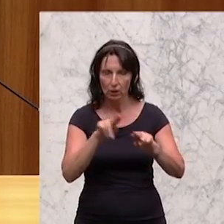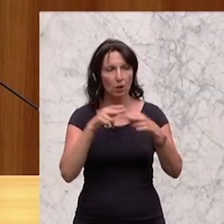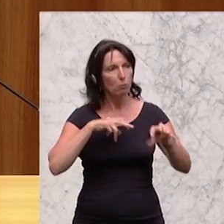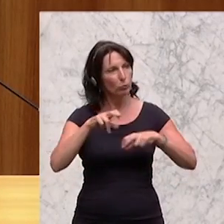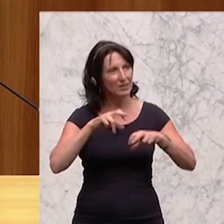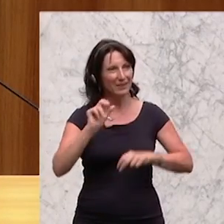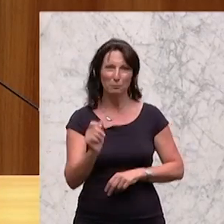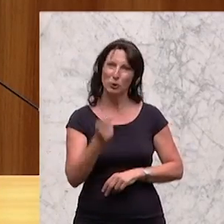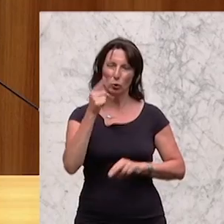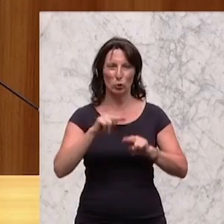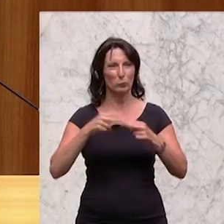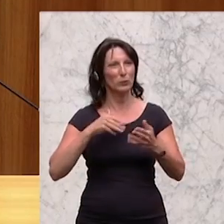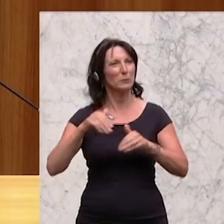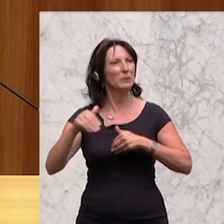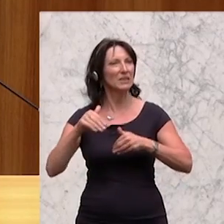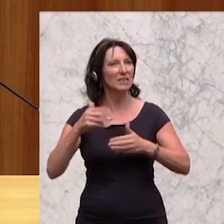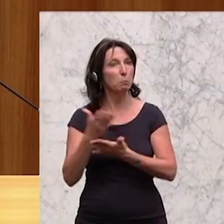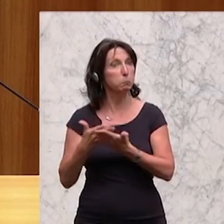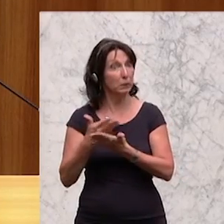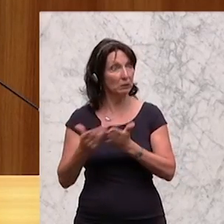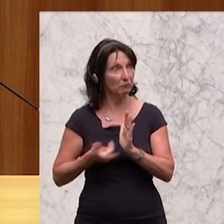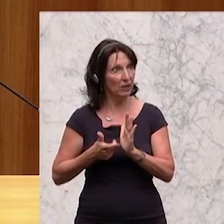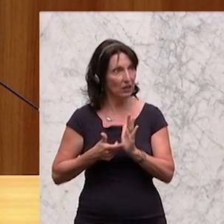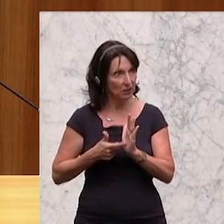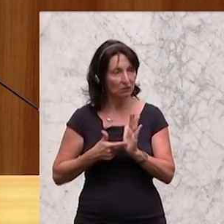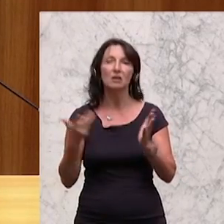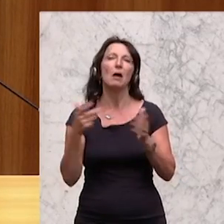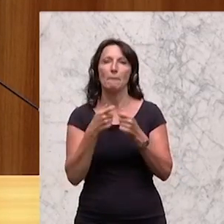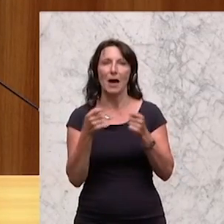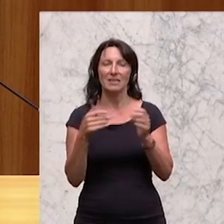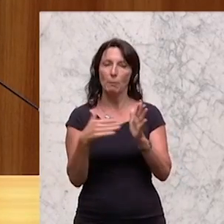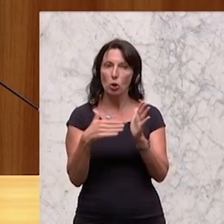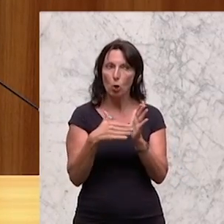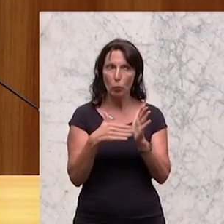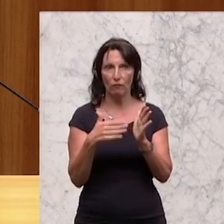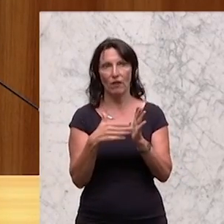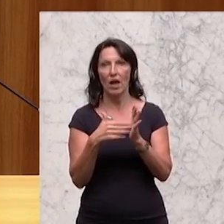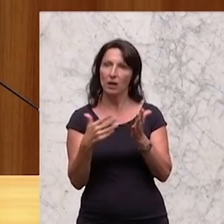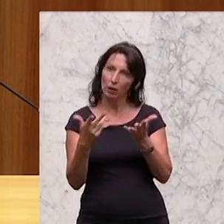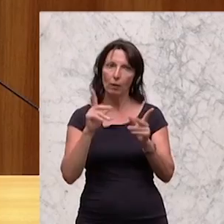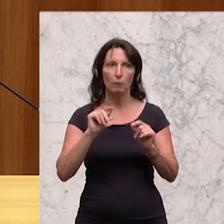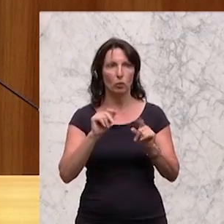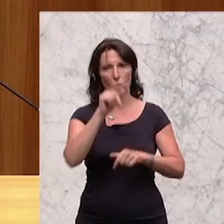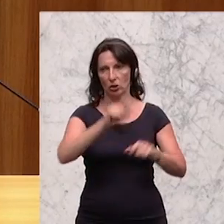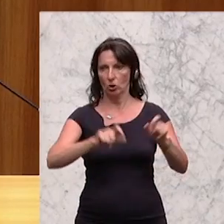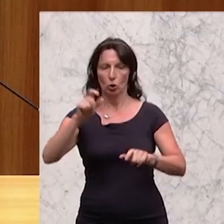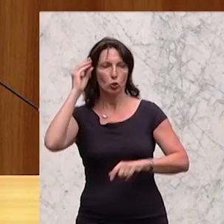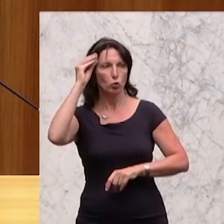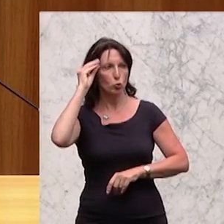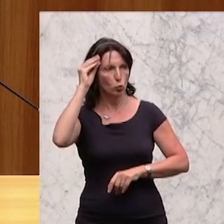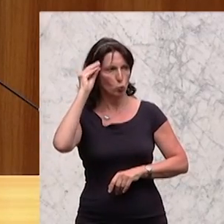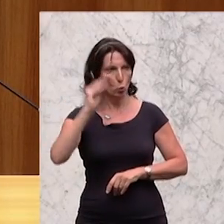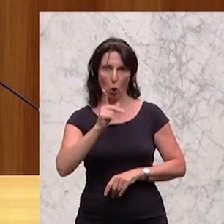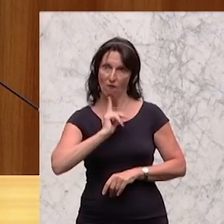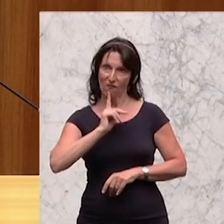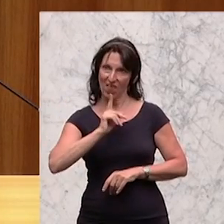und insbesondere die Bundesministerin für Bildung werden aufgefordert, die notwendigen Maßnahmen zu setzen, sodass Schüler mit mangelnder Kenntnis der Unterrichtssprache in eigenen